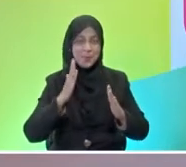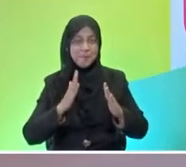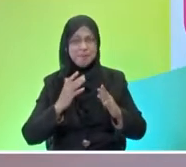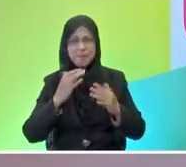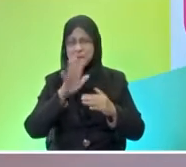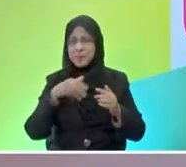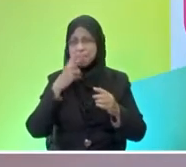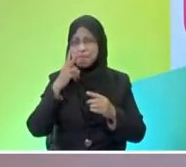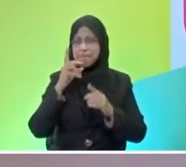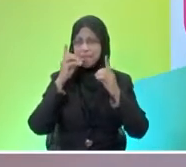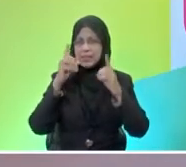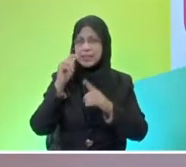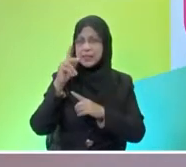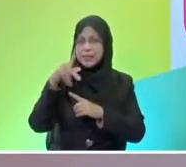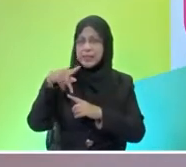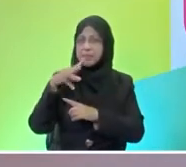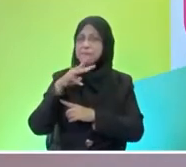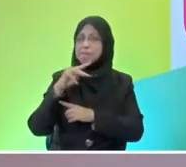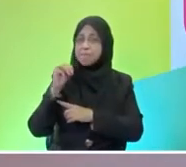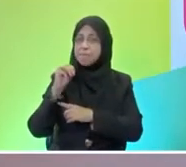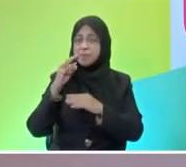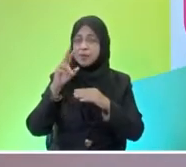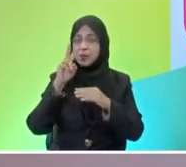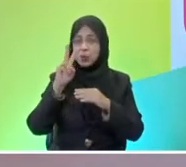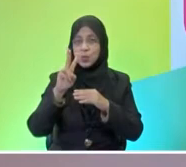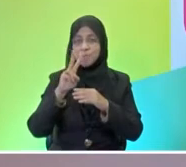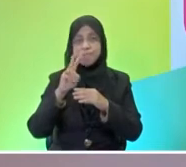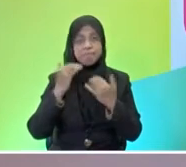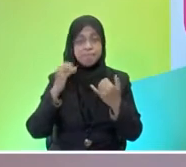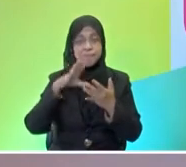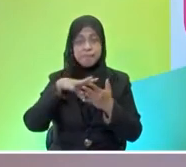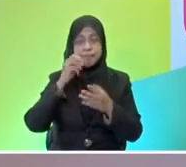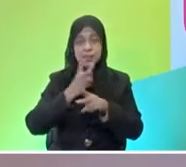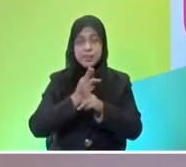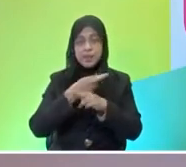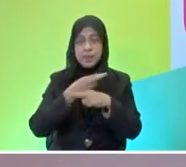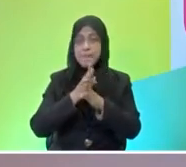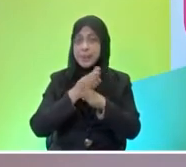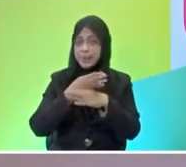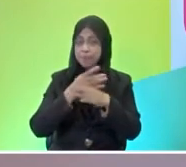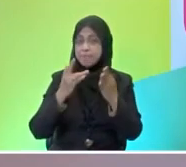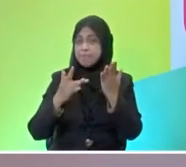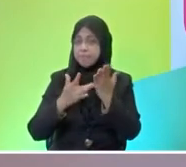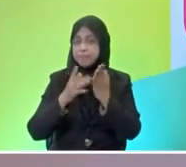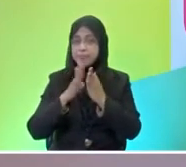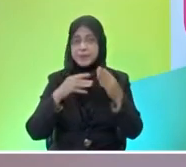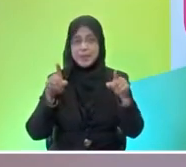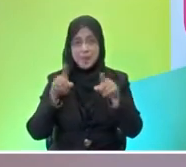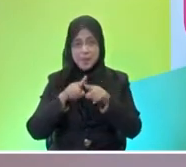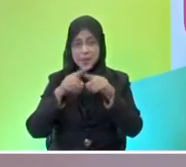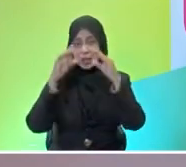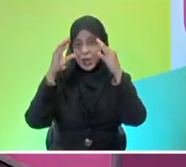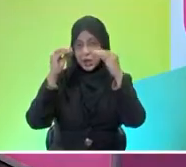sekarang kita dalam slot tahap 2 dengan tinggal belajar mata pelajaran Riko bentuk dan teknologi bersama saya